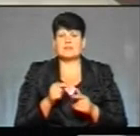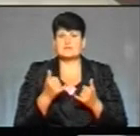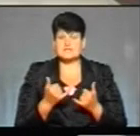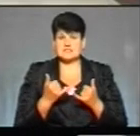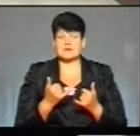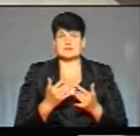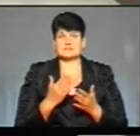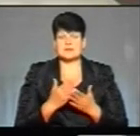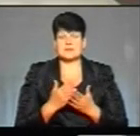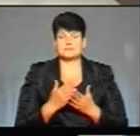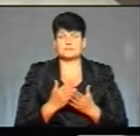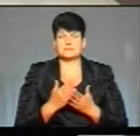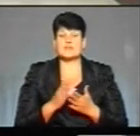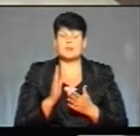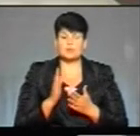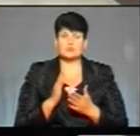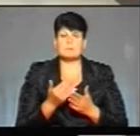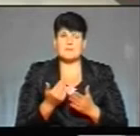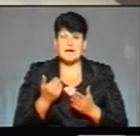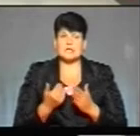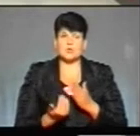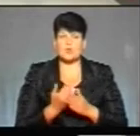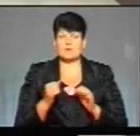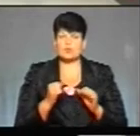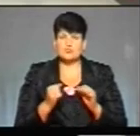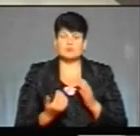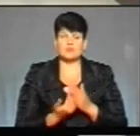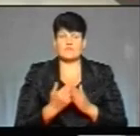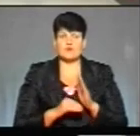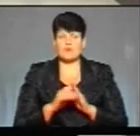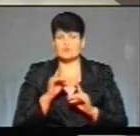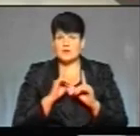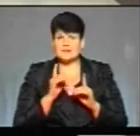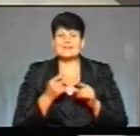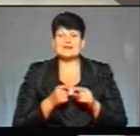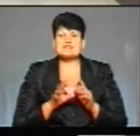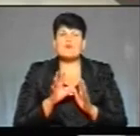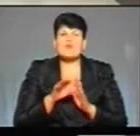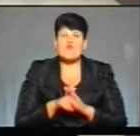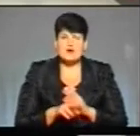перед. Будуть стояти перед новим урядом, перед новою Верховною Радою, як це впроваджувати, як це робити, якими